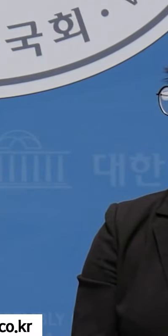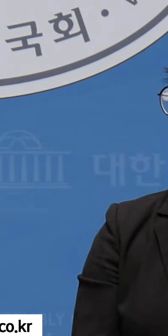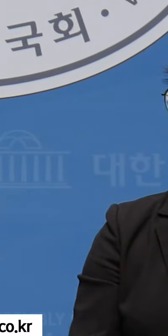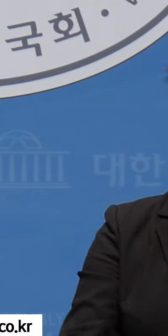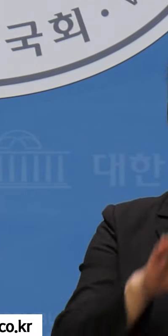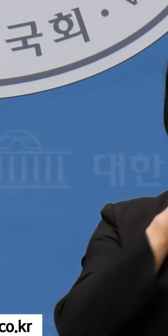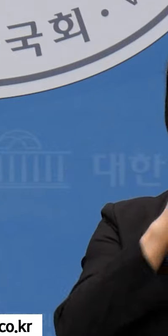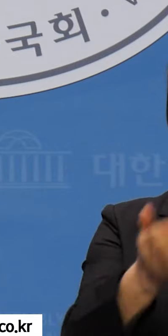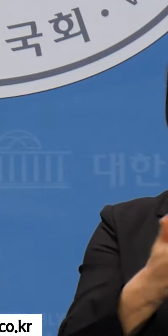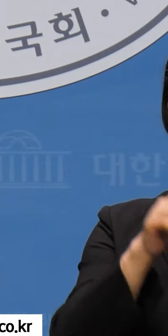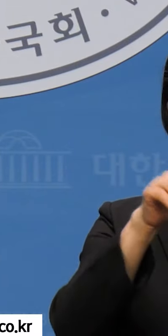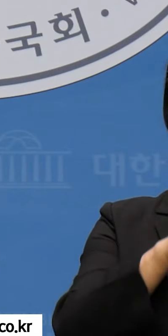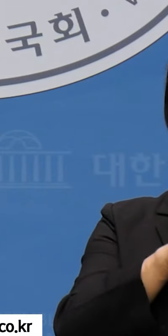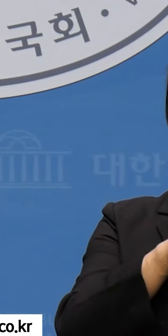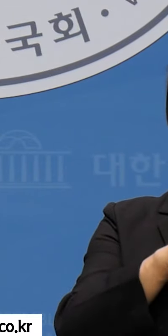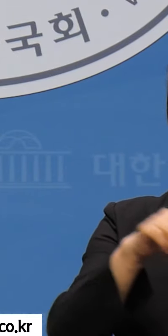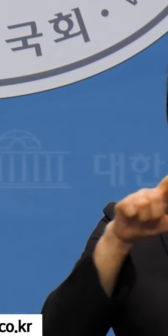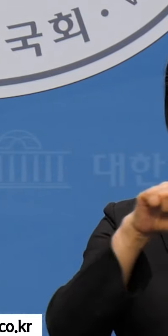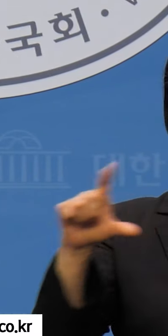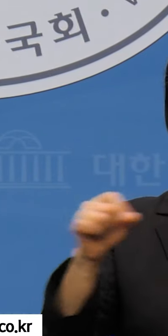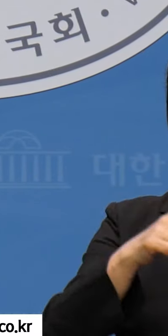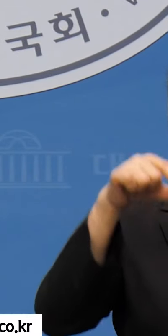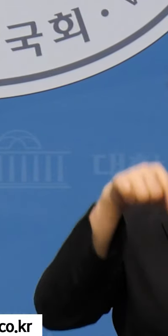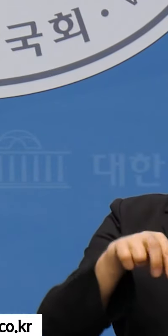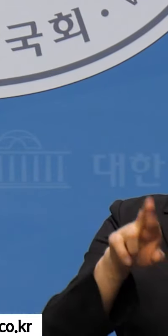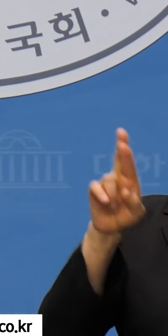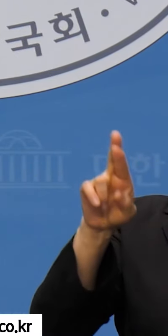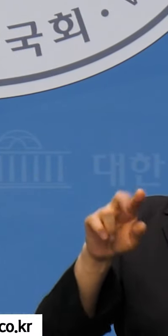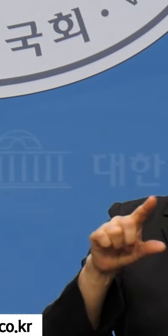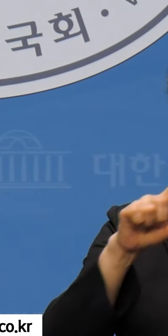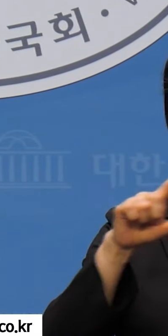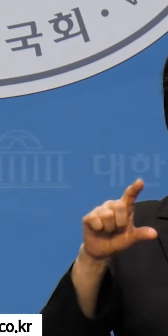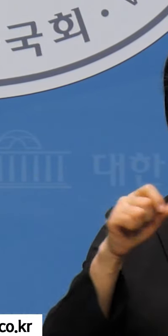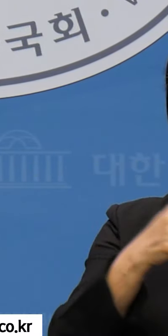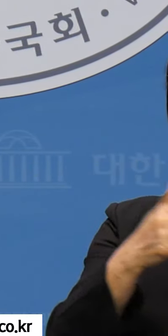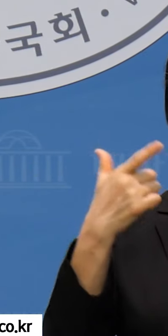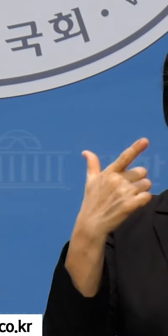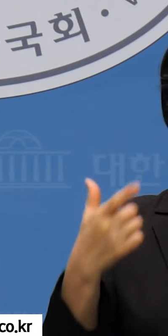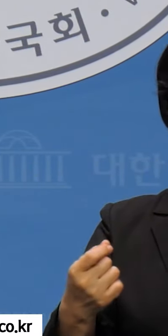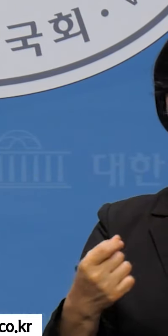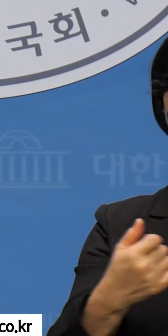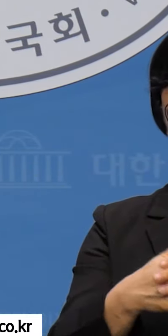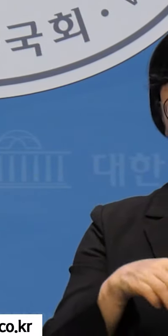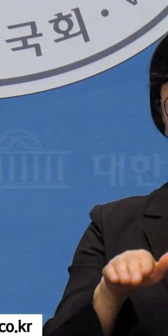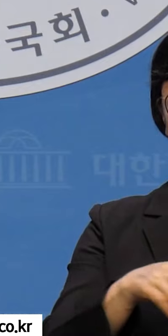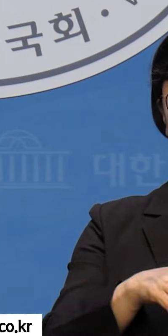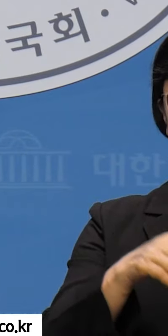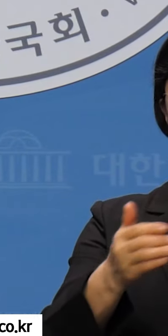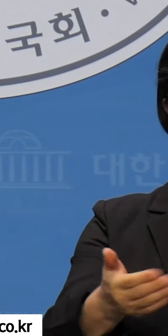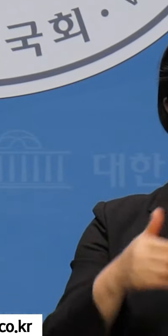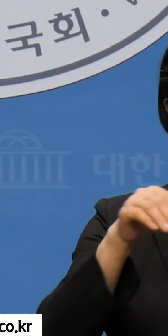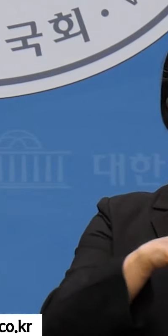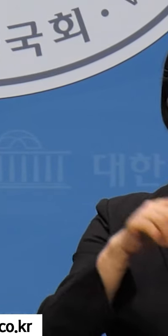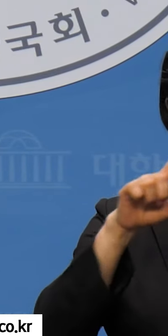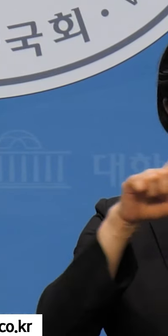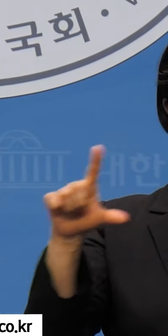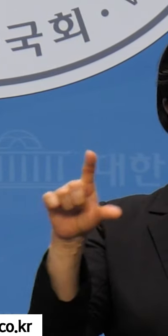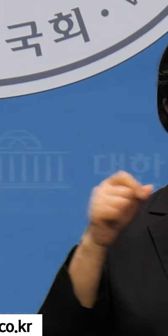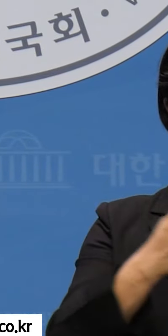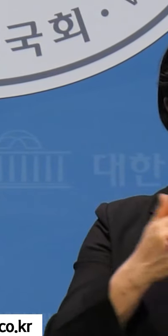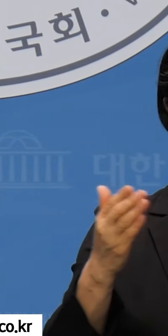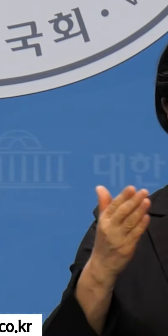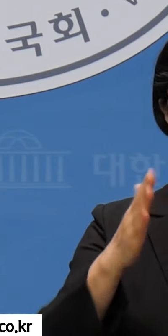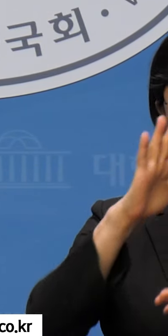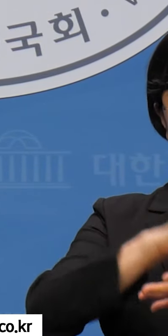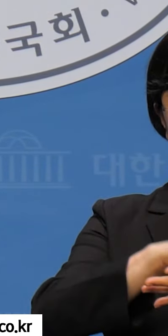실제 사전투표용지와 QR코드까지 동일한 짝퉁 사전투표용지 무단